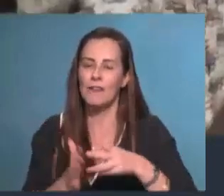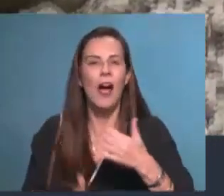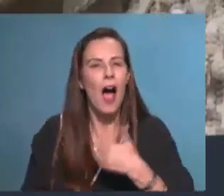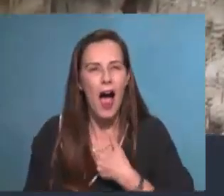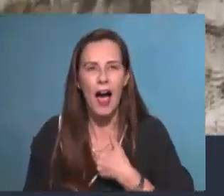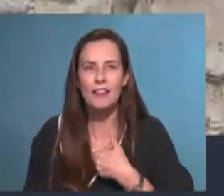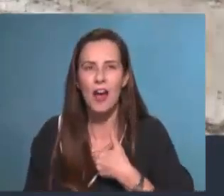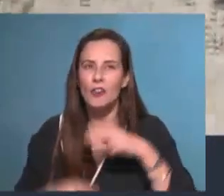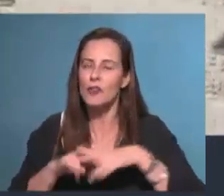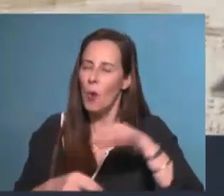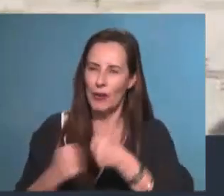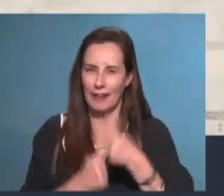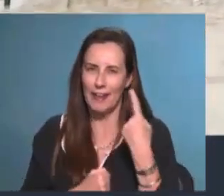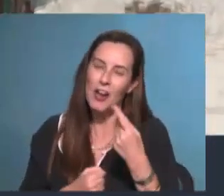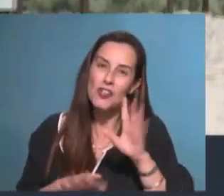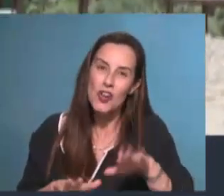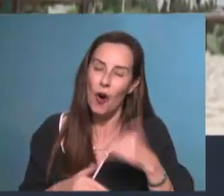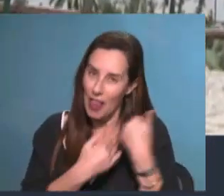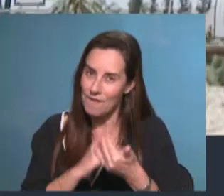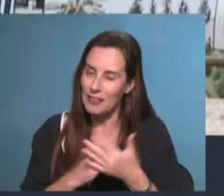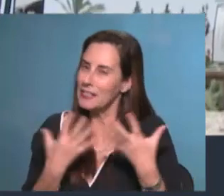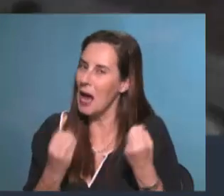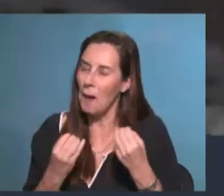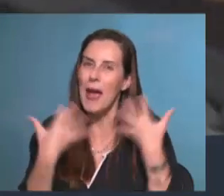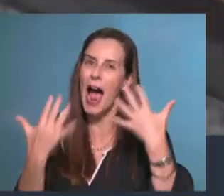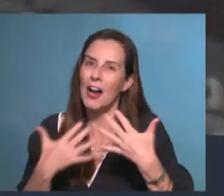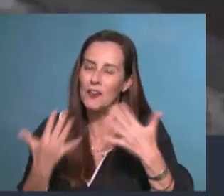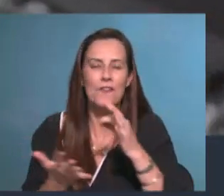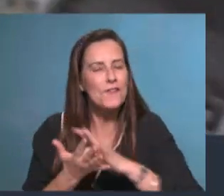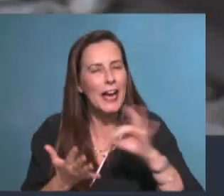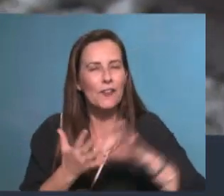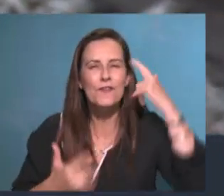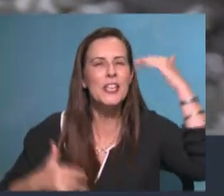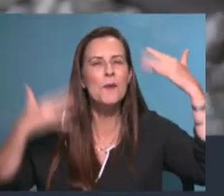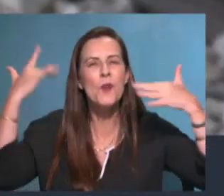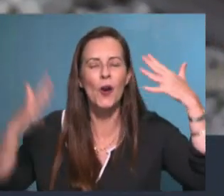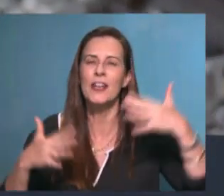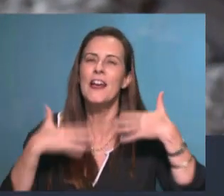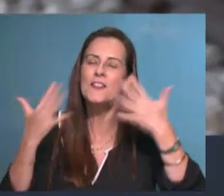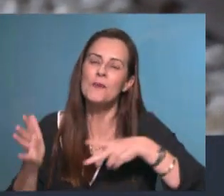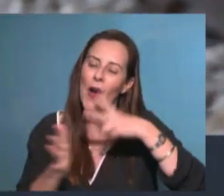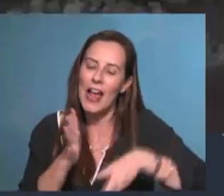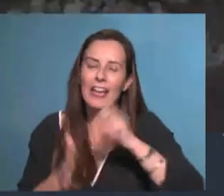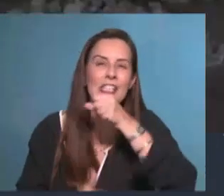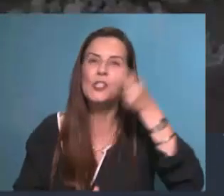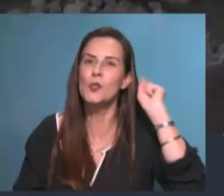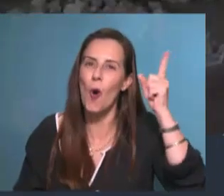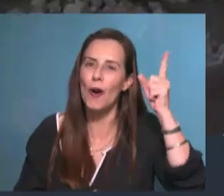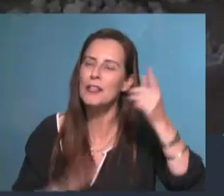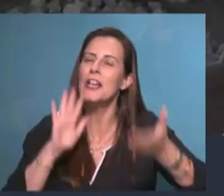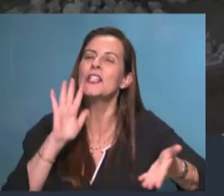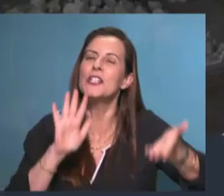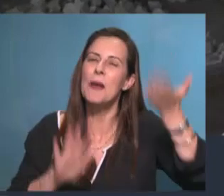נותרנו עם עוד אתגר אחד שיכול לפרנס אין ספור אגדות, כתבות ודמיונות, וסיפור על רכבת היסטורית שמזמן